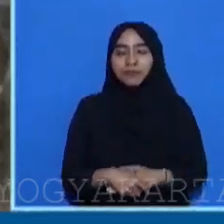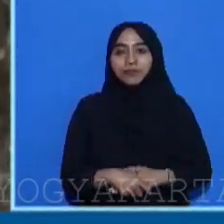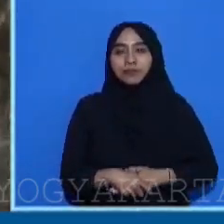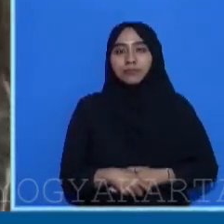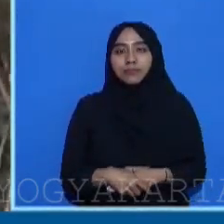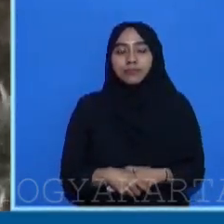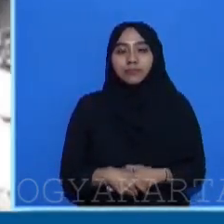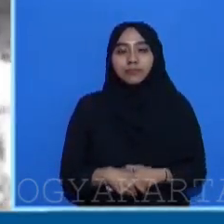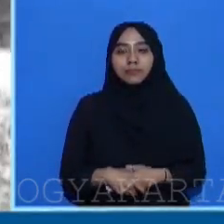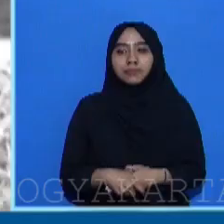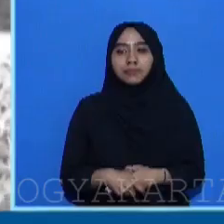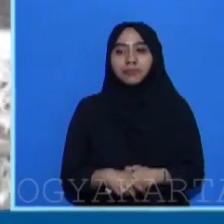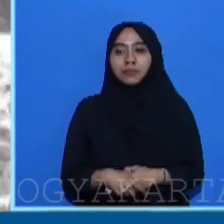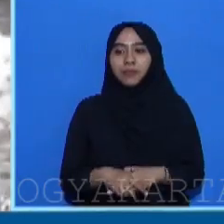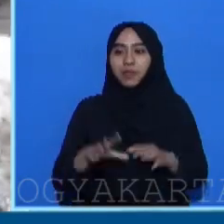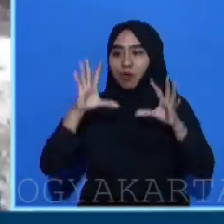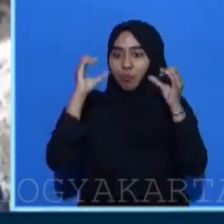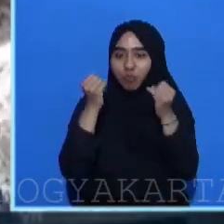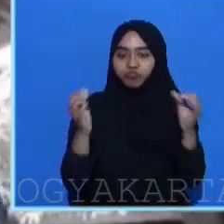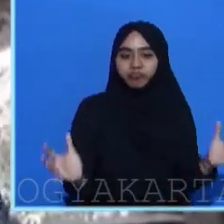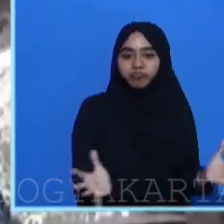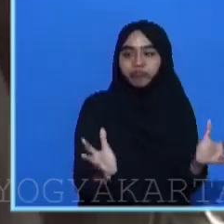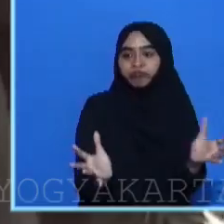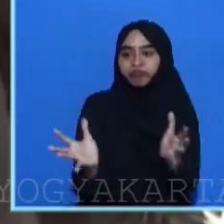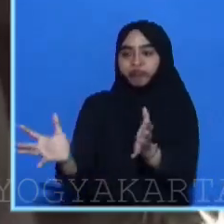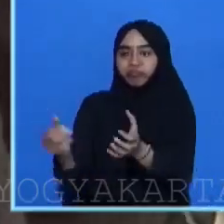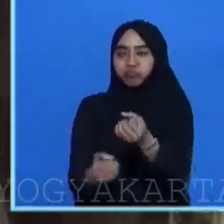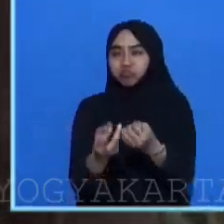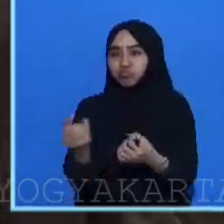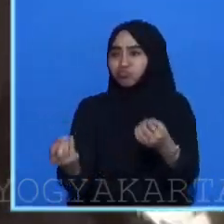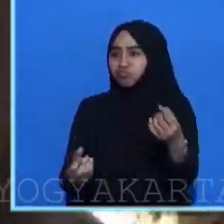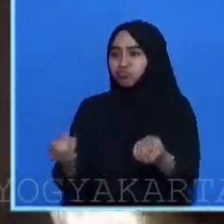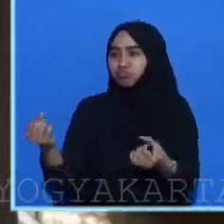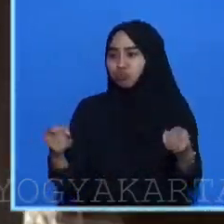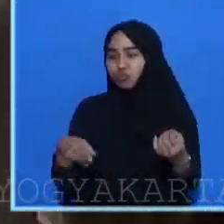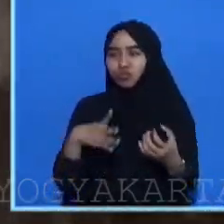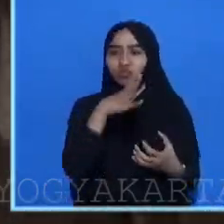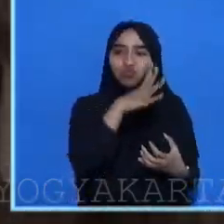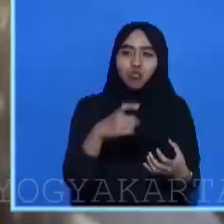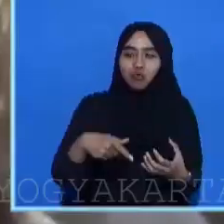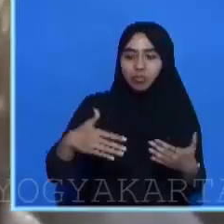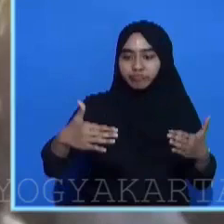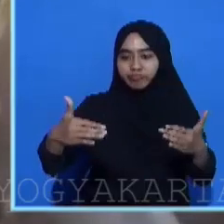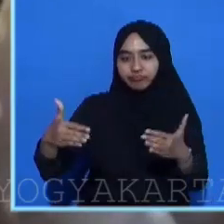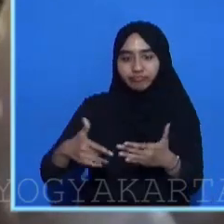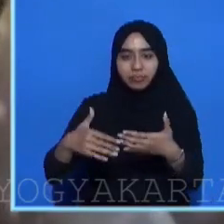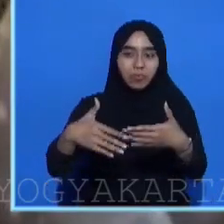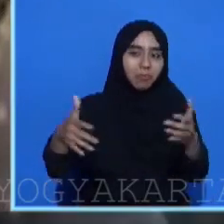ngangon utawitipun umbar ing saben menawi sampun sonten dipuntakan Malih ing kandang